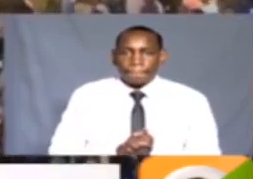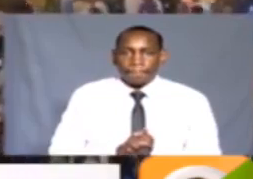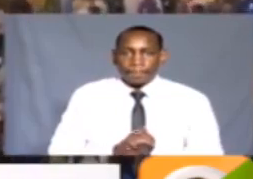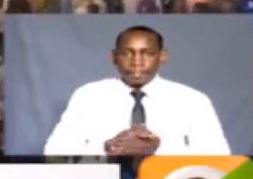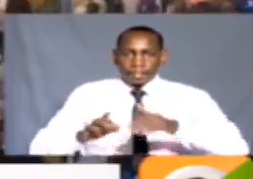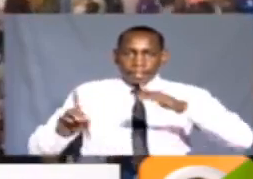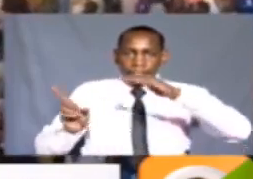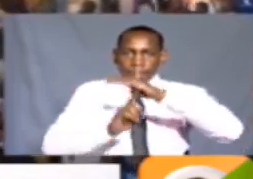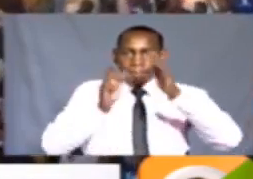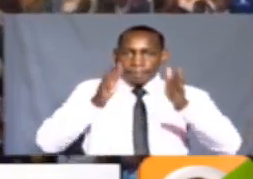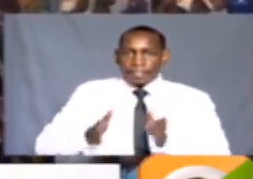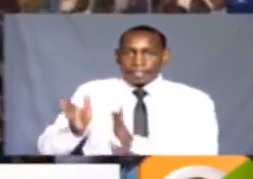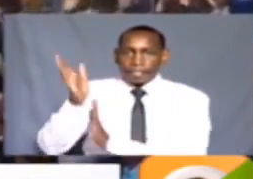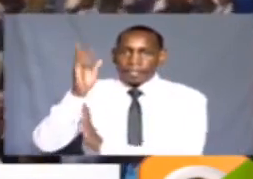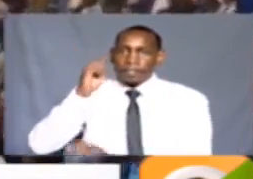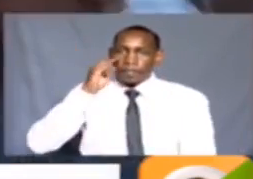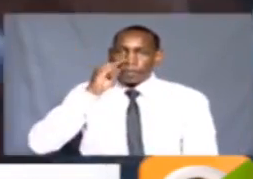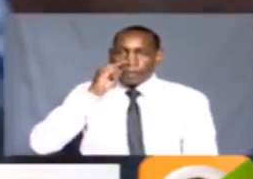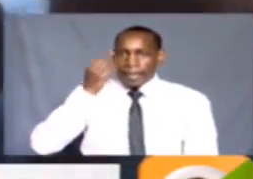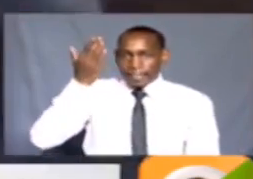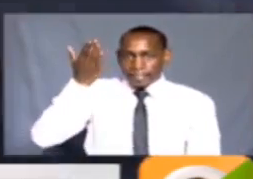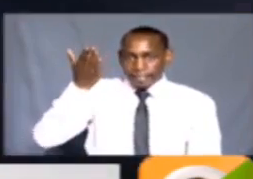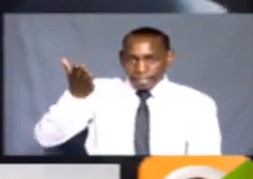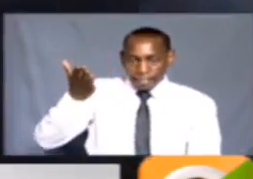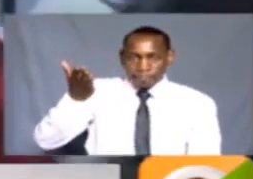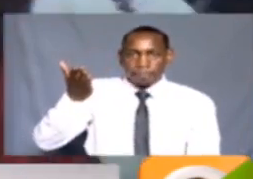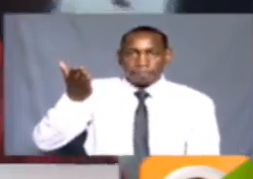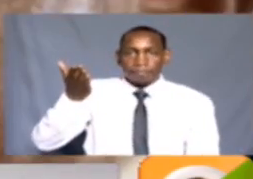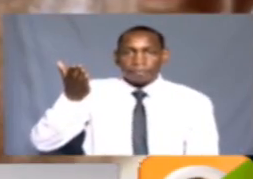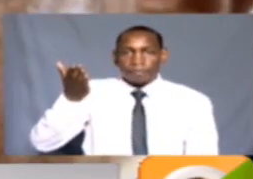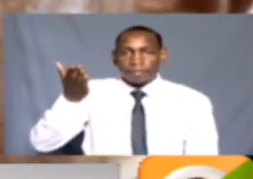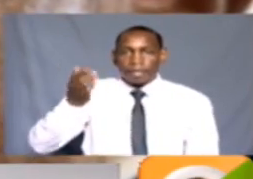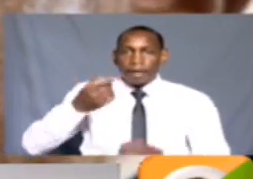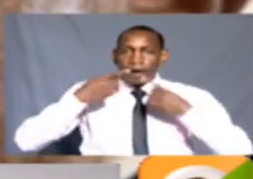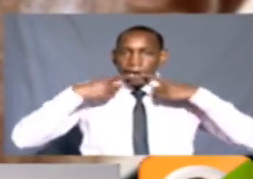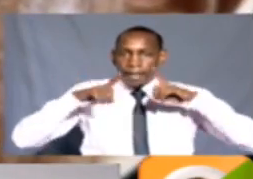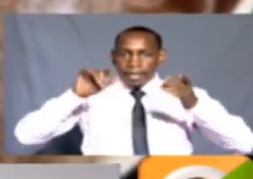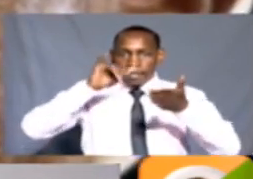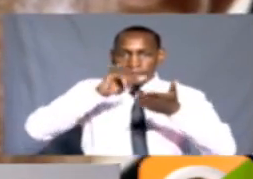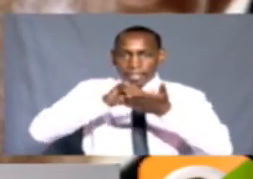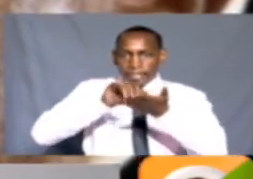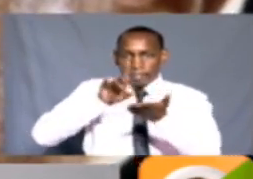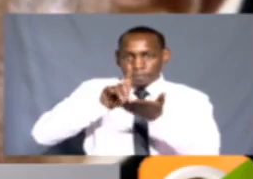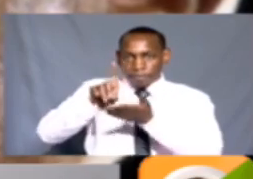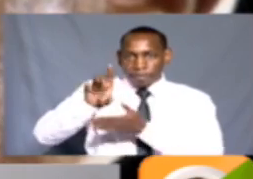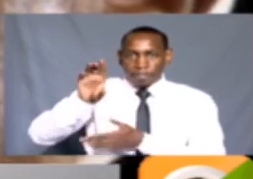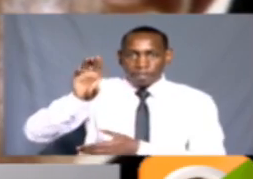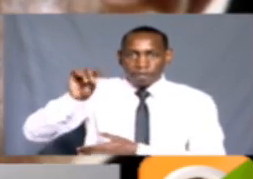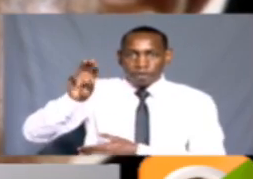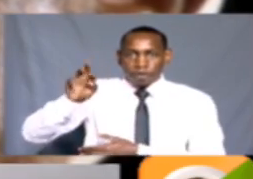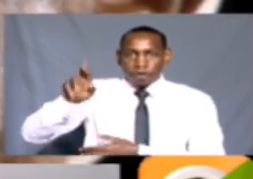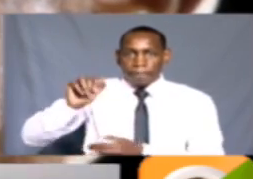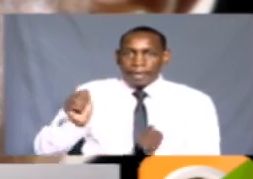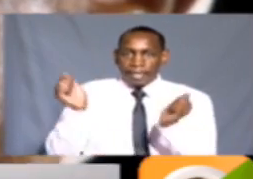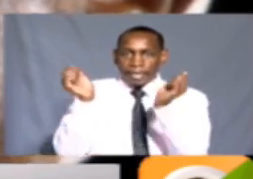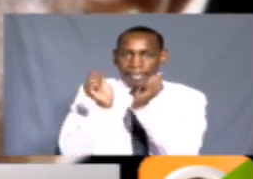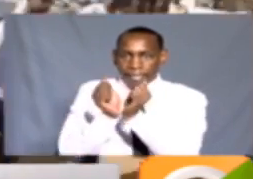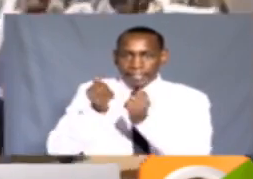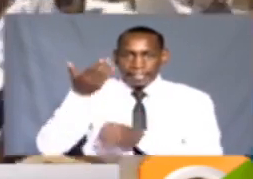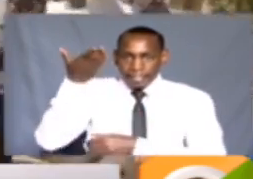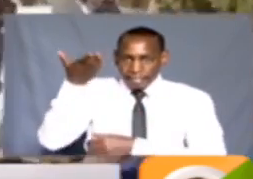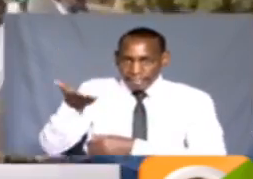Waziri wa ulinzi nchini Sudan, Awad Mohamed Ibn Auf, alitangaza kung'atuliwa kwa Bashir na kutiwa mbaroni papo